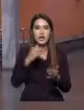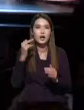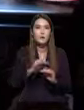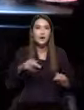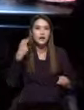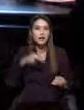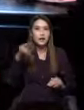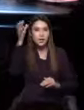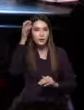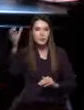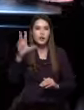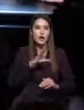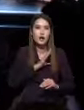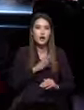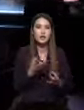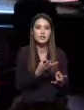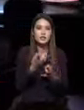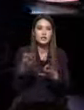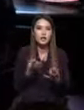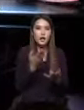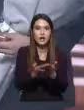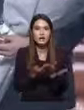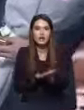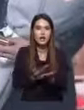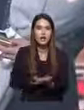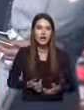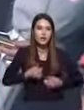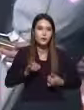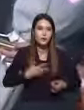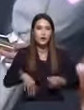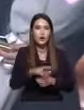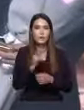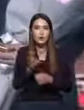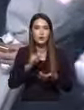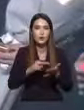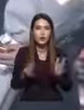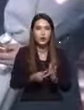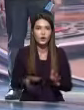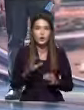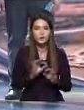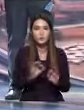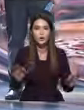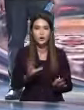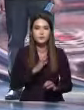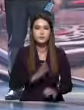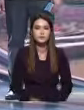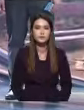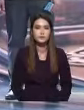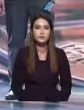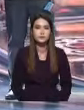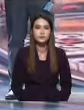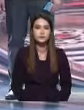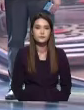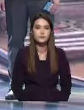біліммен сусындатып, есті ғұмырларын шәкір тәрбиелеуге жұмсаған тұлғалар бүгін сый құрметке бөленді. Олимпиада